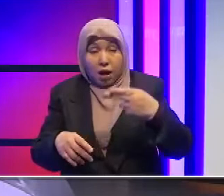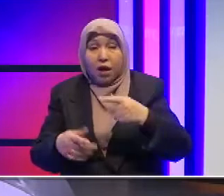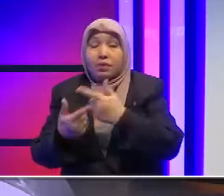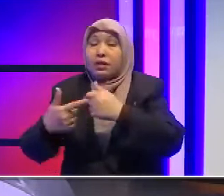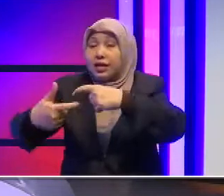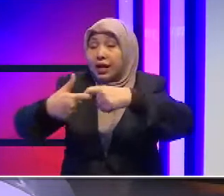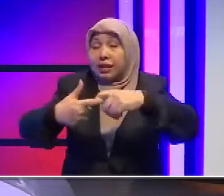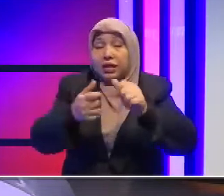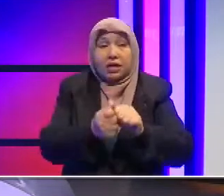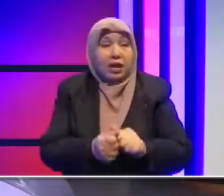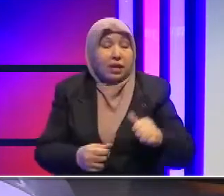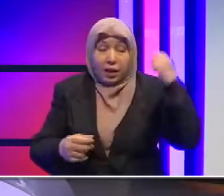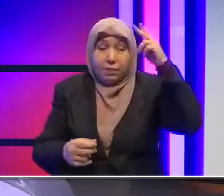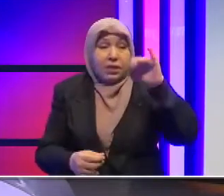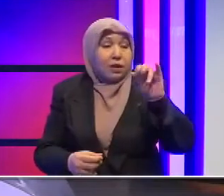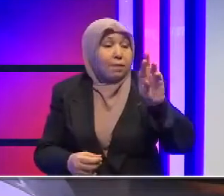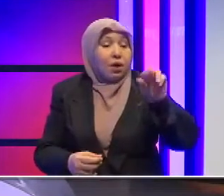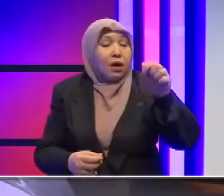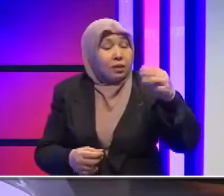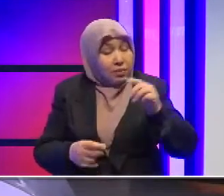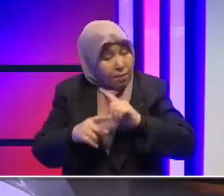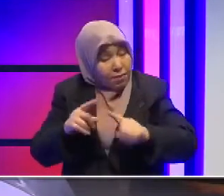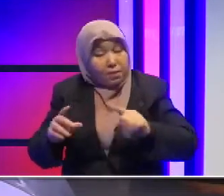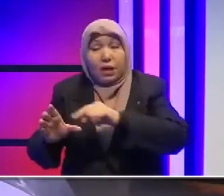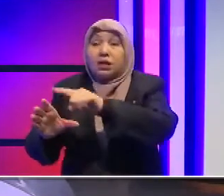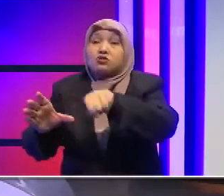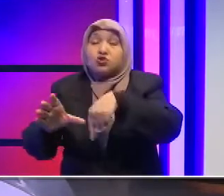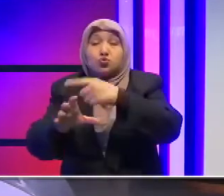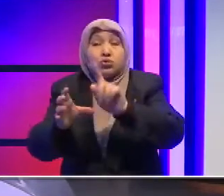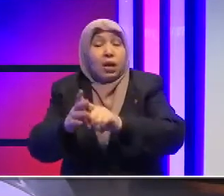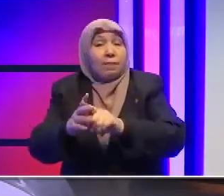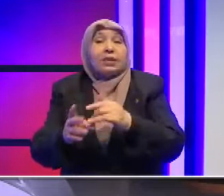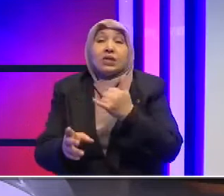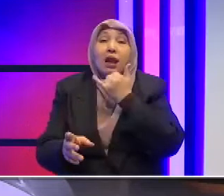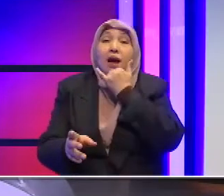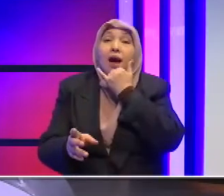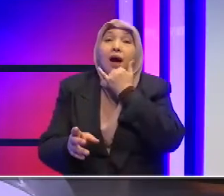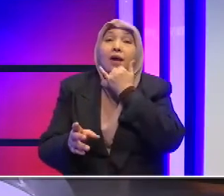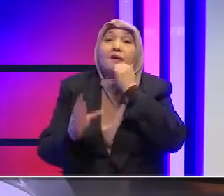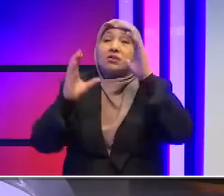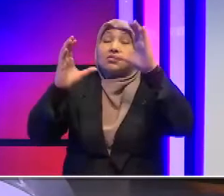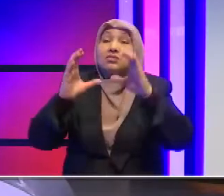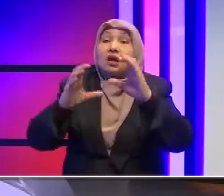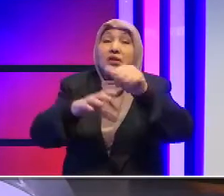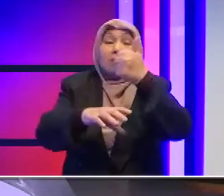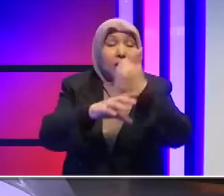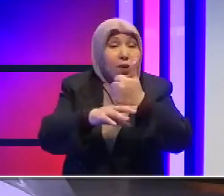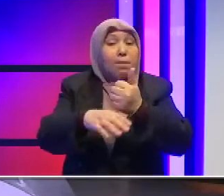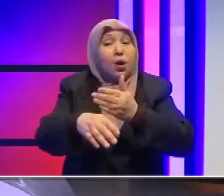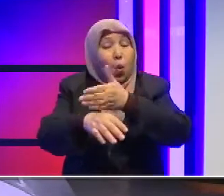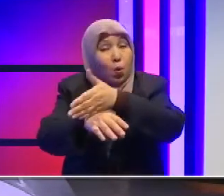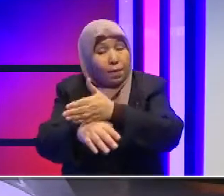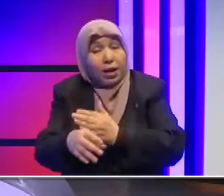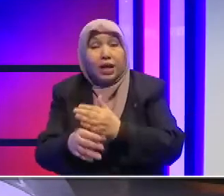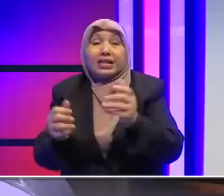Nabi Ibrahim, tapi rupanya mereka sudah menyalahi syariat, dikembalikan semula kepada pengorbanan atas nama Allah Subhanahu Wa Taala,